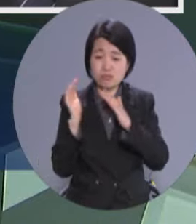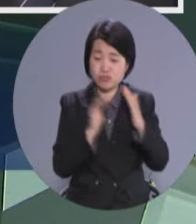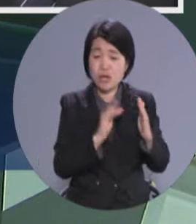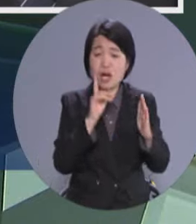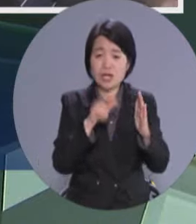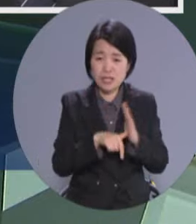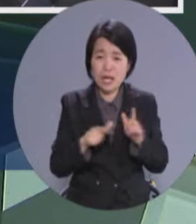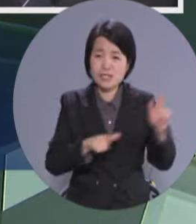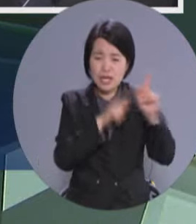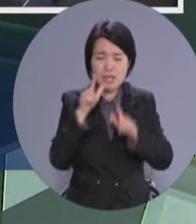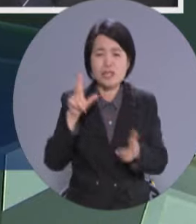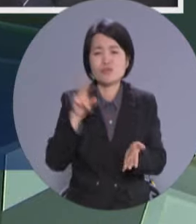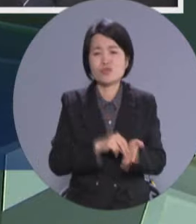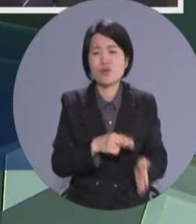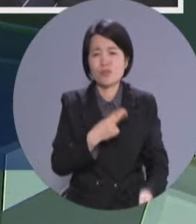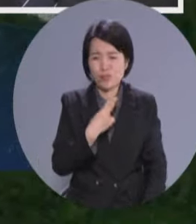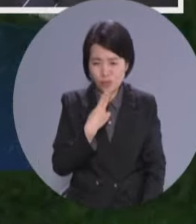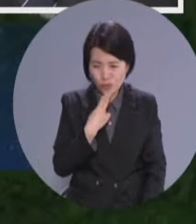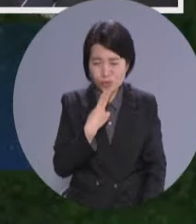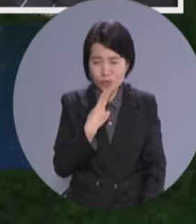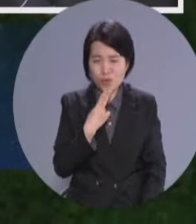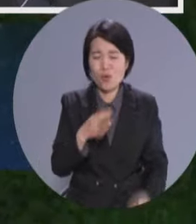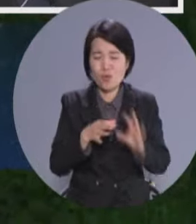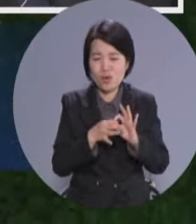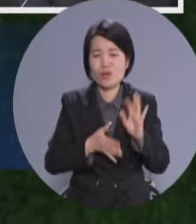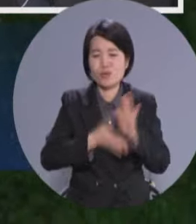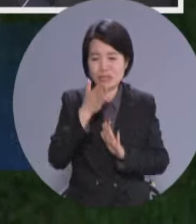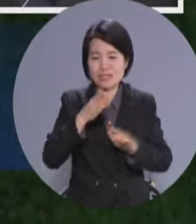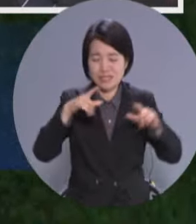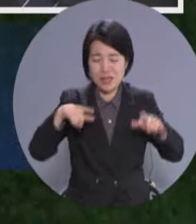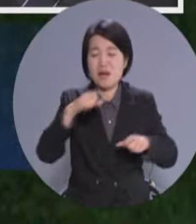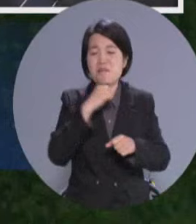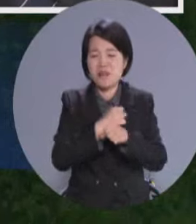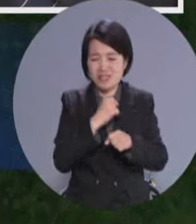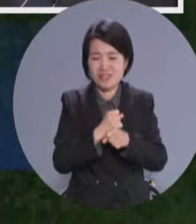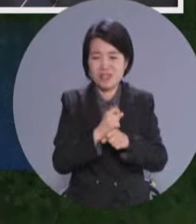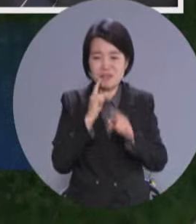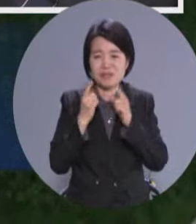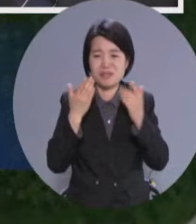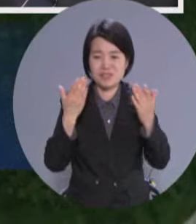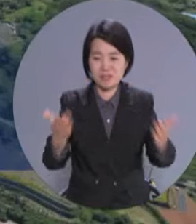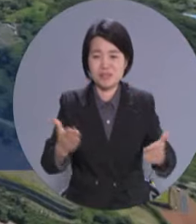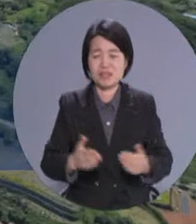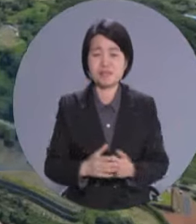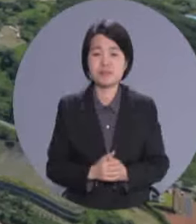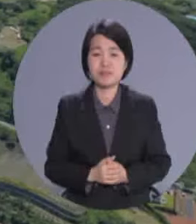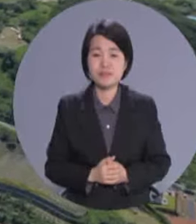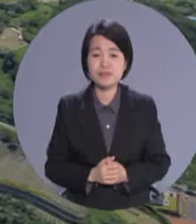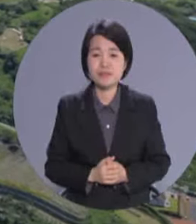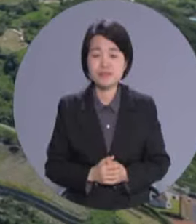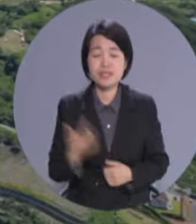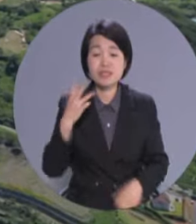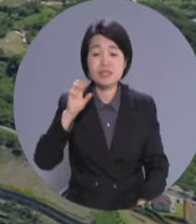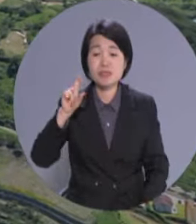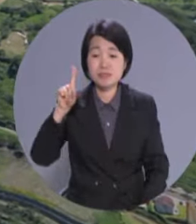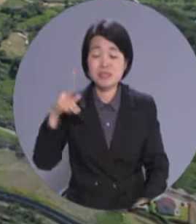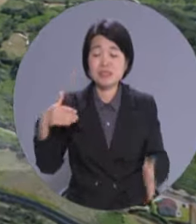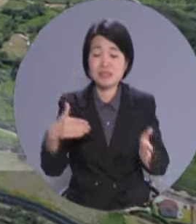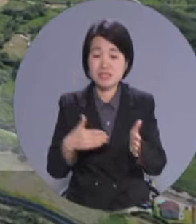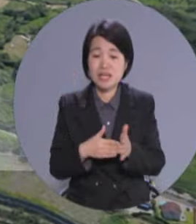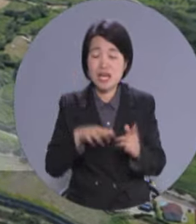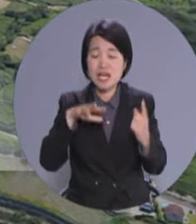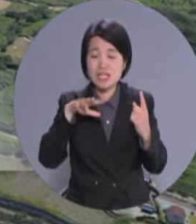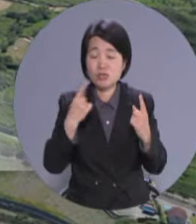공 입주해서 사는데 전혀 지장 없도록 배후 도시도 만들고 2031년까지